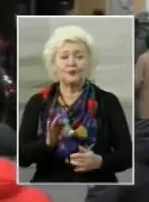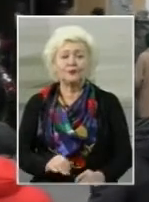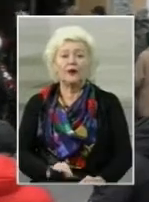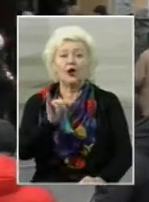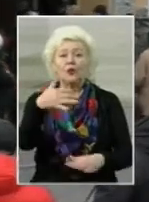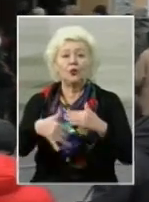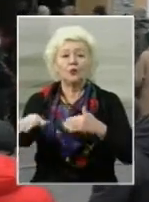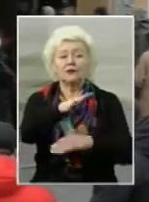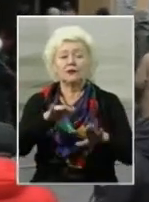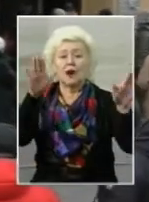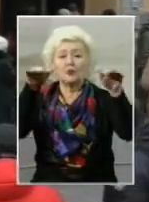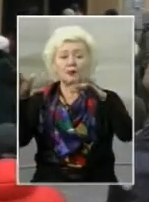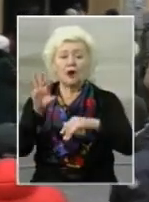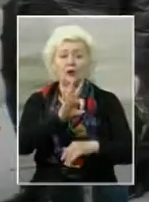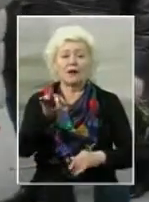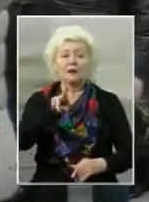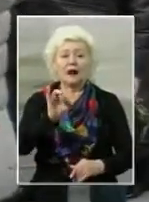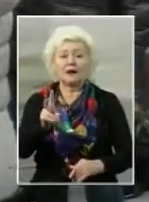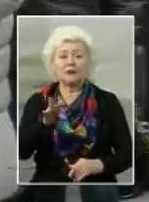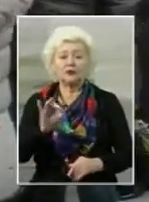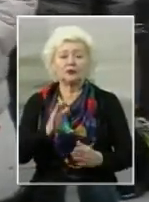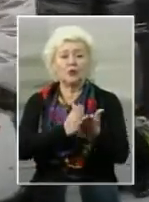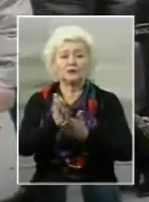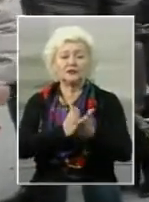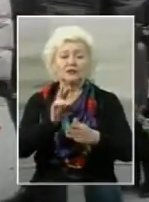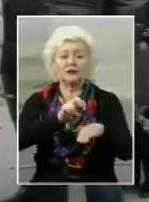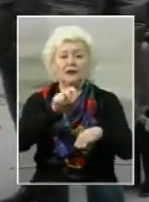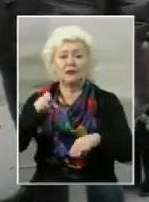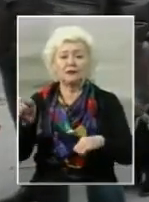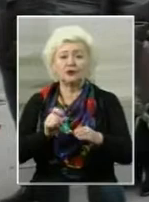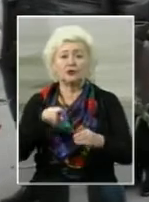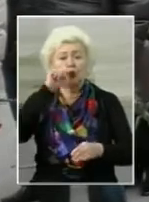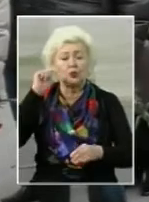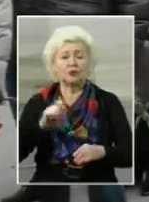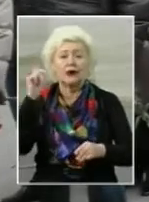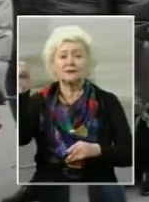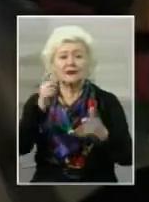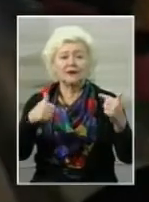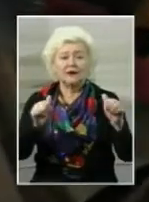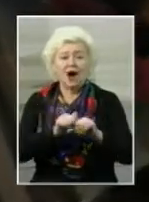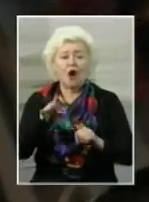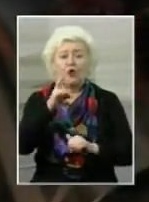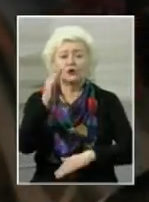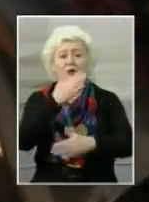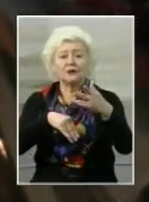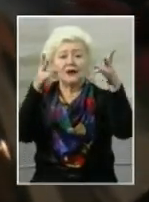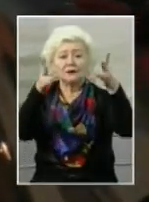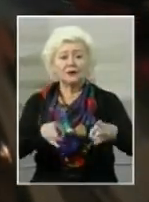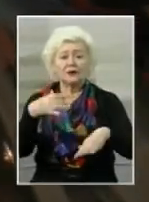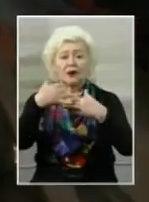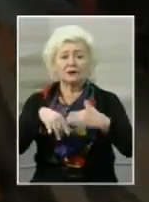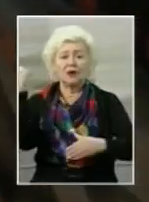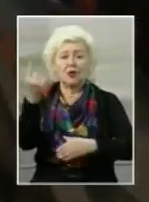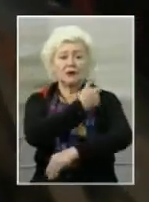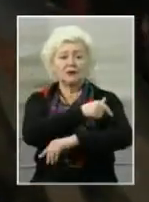У Херсоні попрощались з Олегом Яремченком, заслуженим лікарем України, завідувачем відділення ортопедії та травматології Херсонської